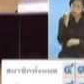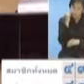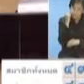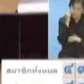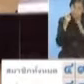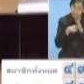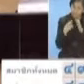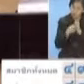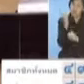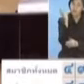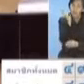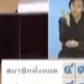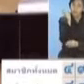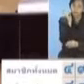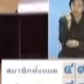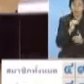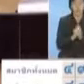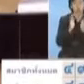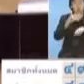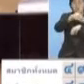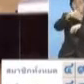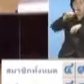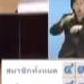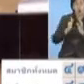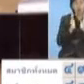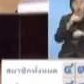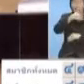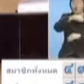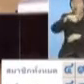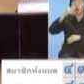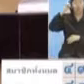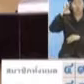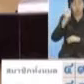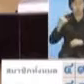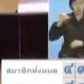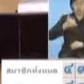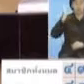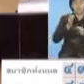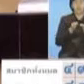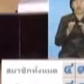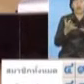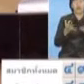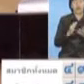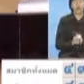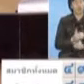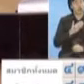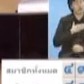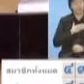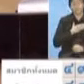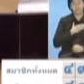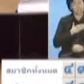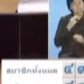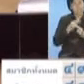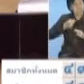านนะครับฉะนั้นบุคคลภายนอกเขาไม่มีโอกาสพิสูจน์ให้คนทั้งประเทศได้เห็นนะครับผมจะไม่อนุญาตให้ใ